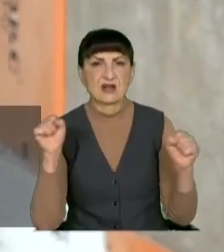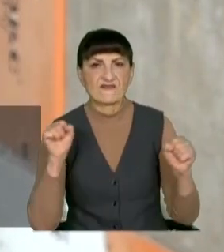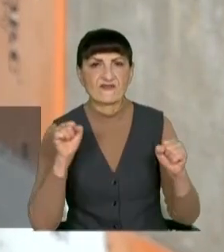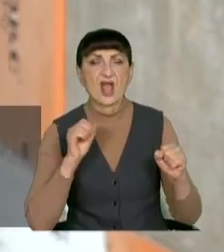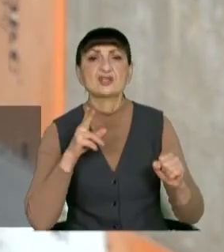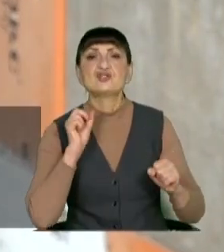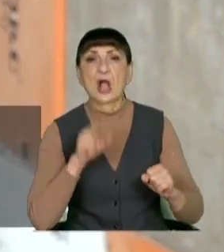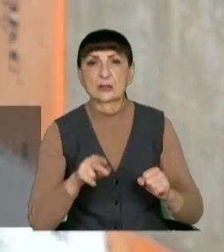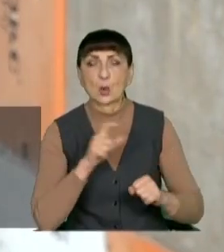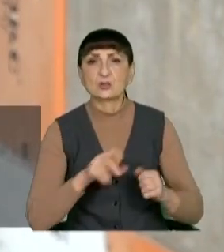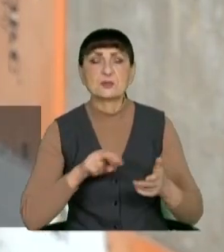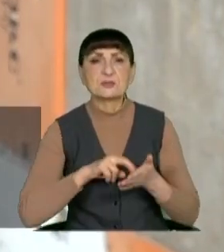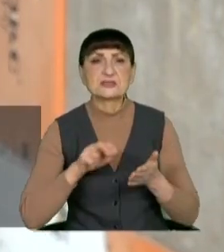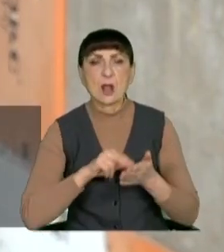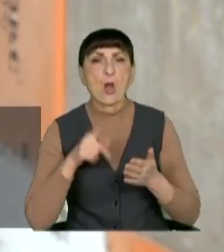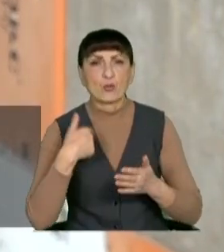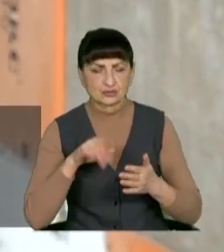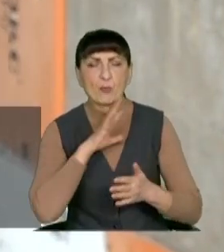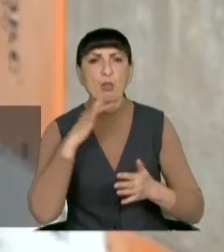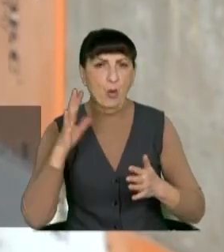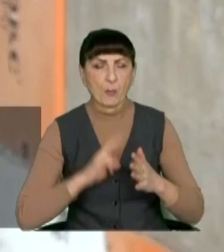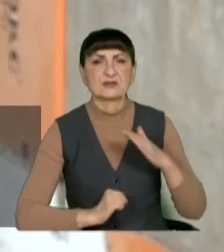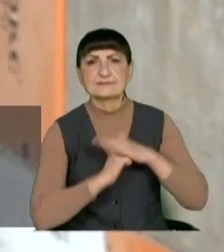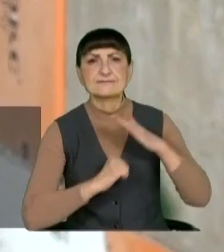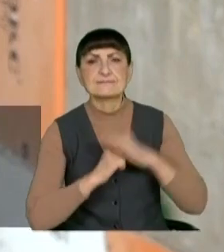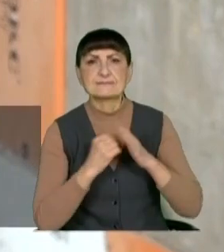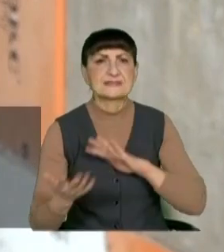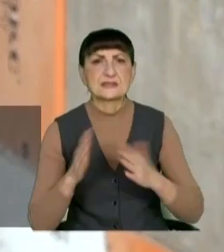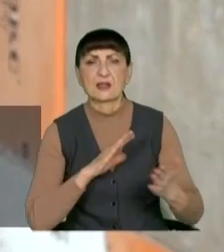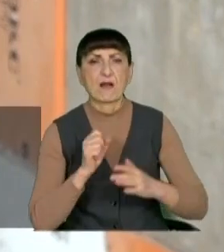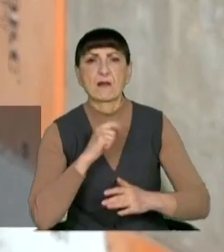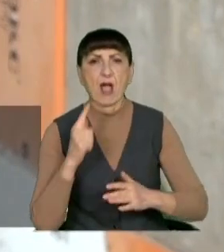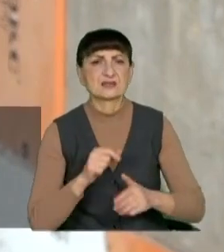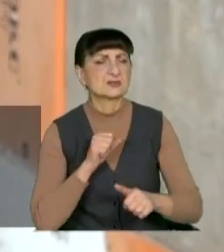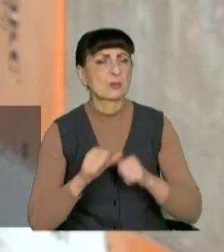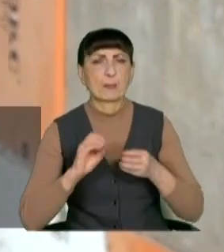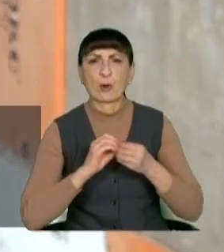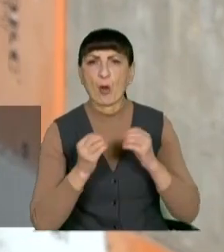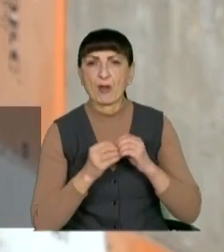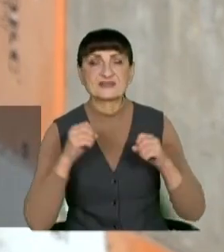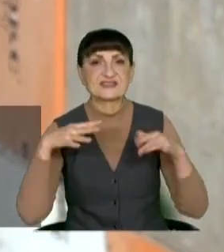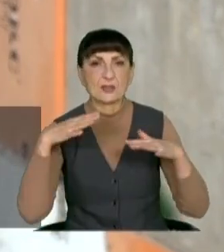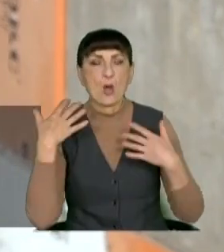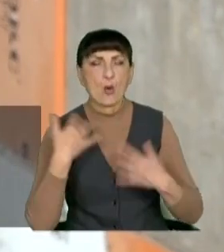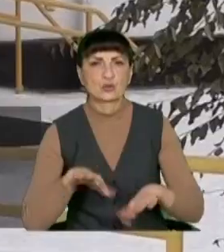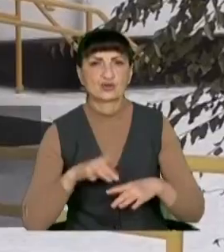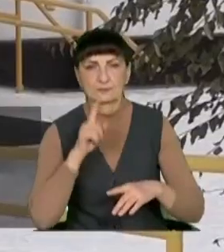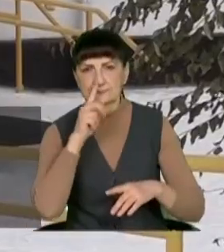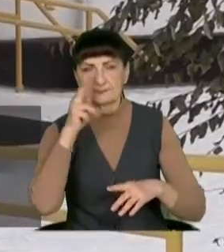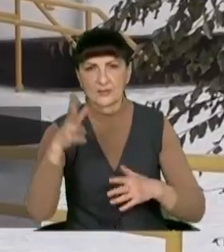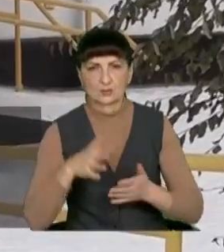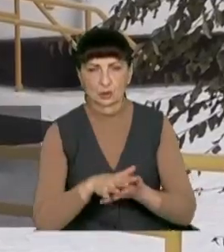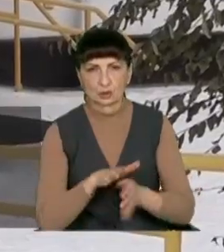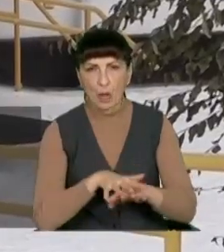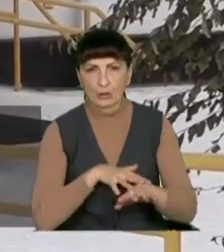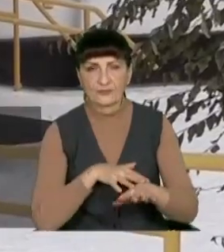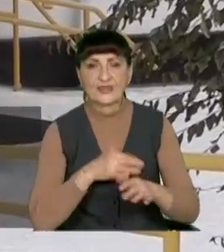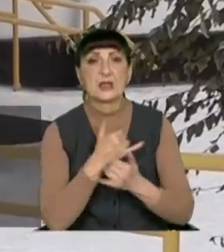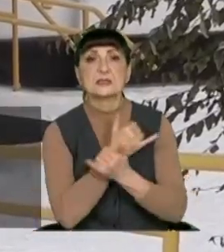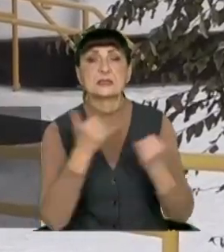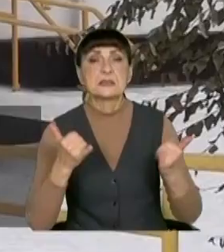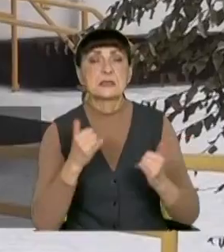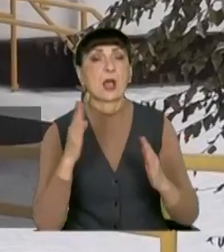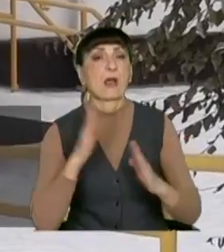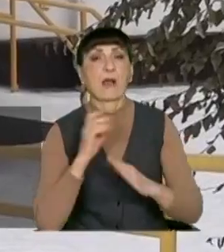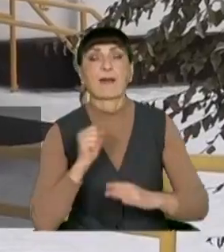люди писали, что у всех скачок такой в домах. Эта проблема с газом и особенно со светом у нас уже не первый год. Снабжает поселок природным